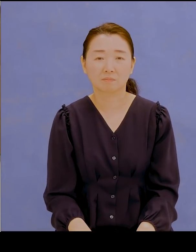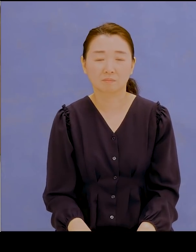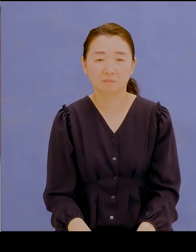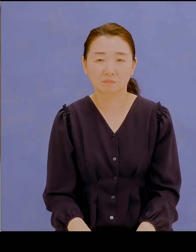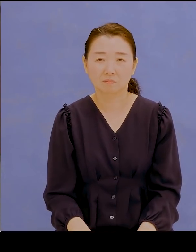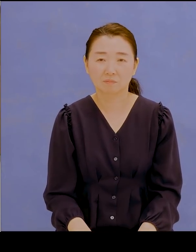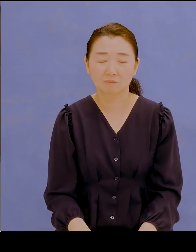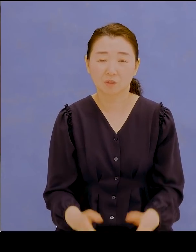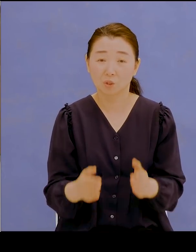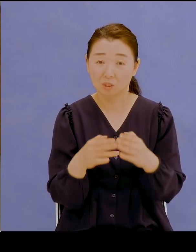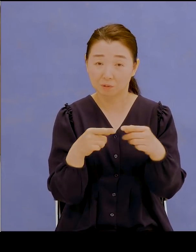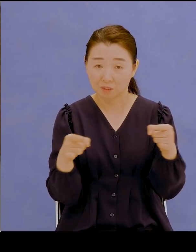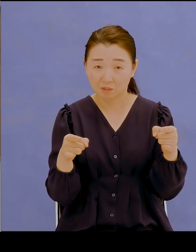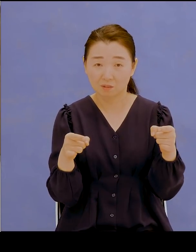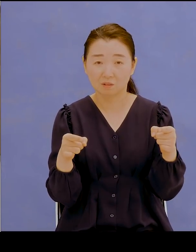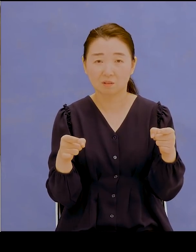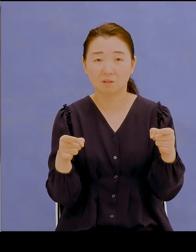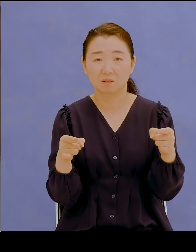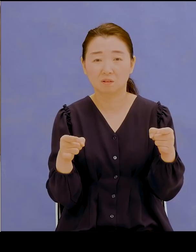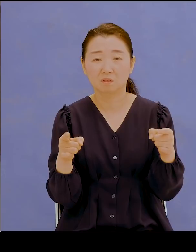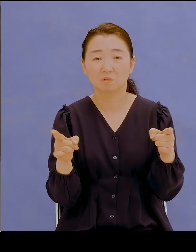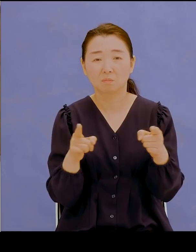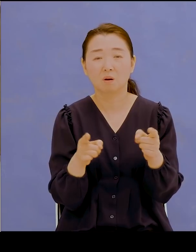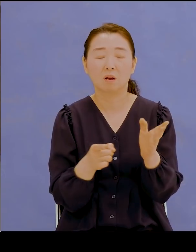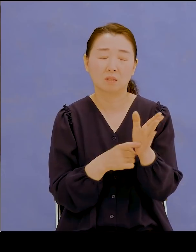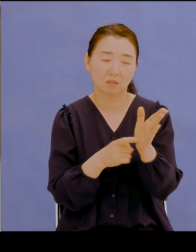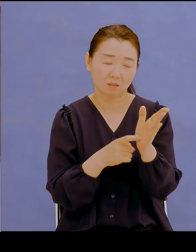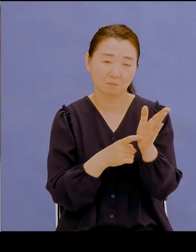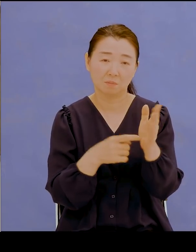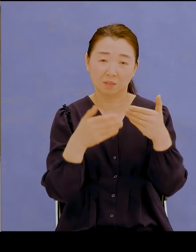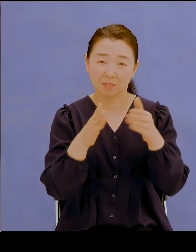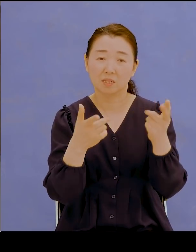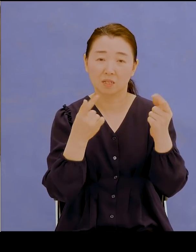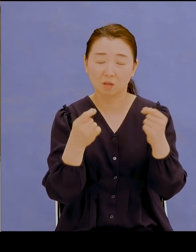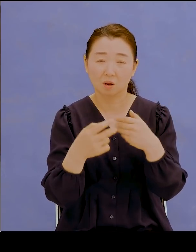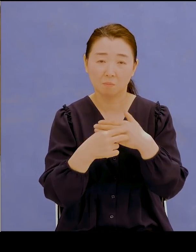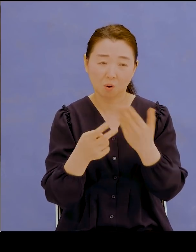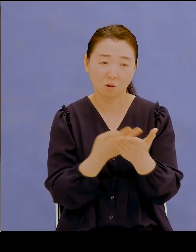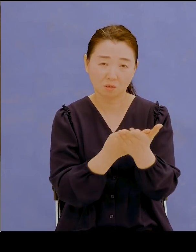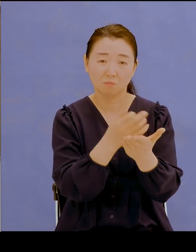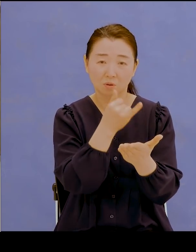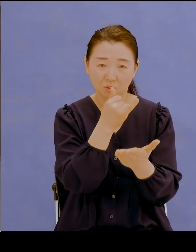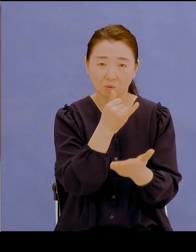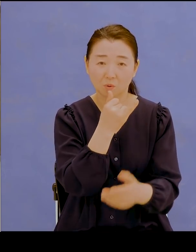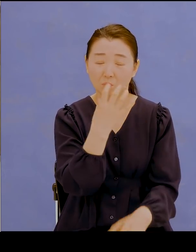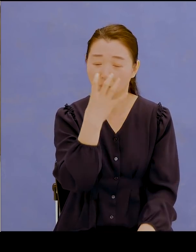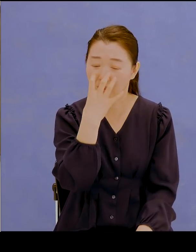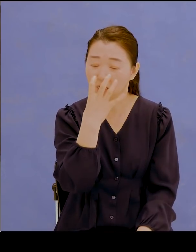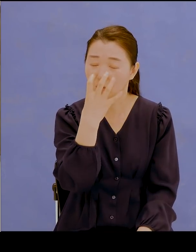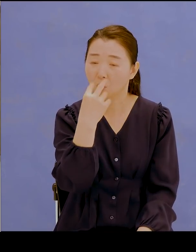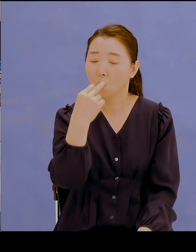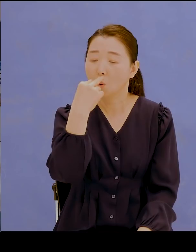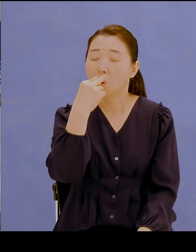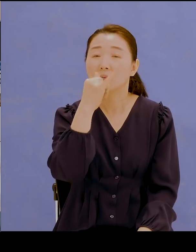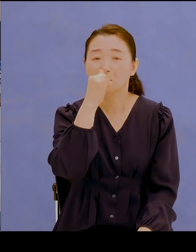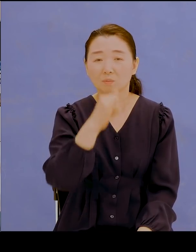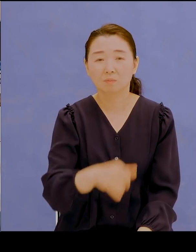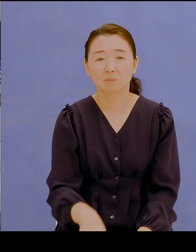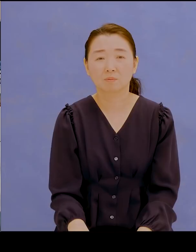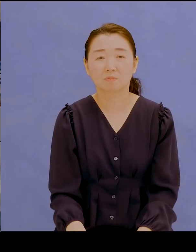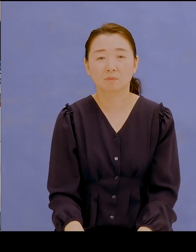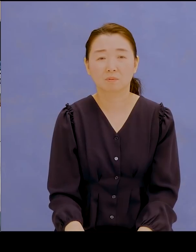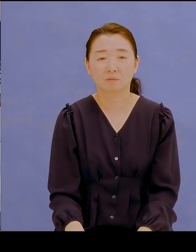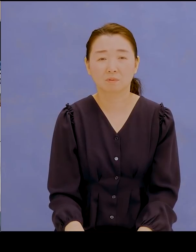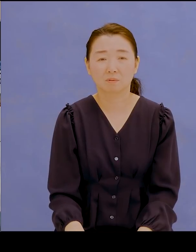집 1층은 거의 응급실 같은 거죠. 병원 침대도 있고 산소 이렇게 하는 것도 있고. 그러니까